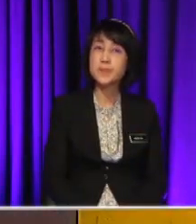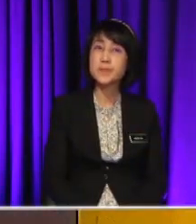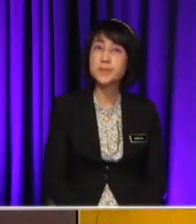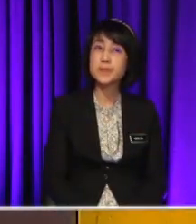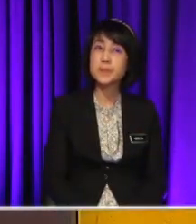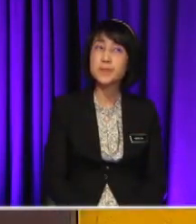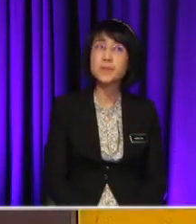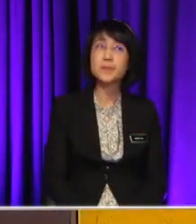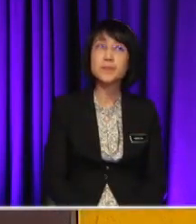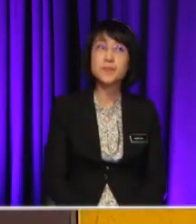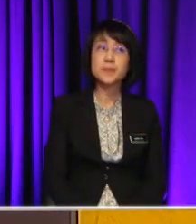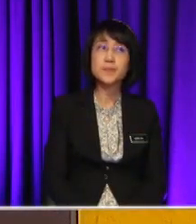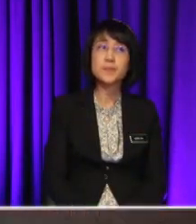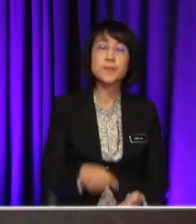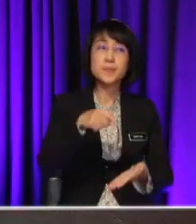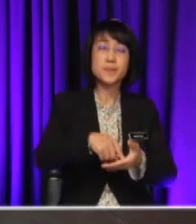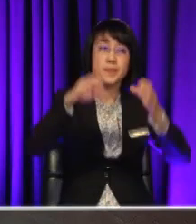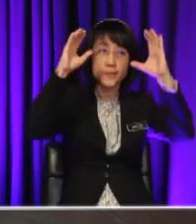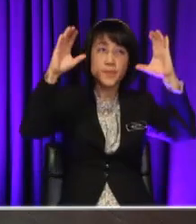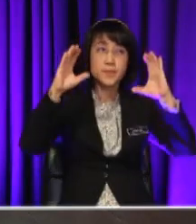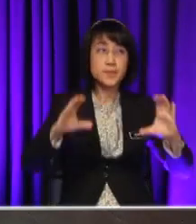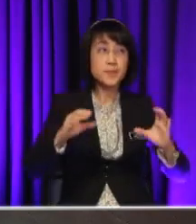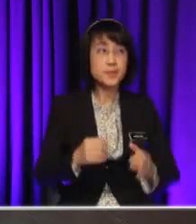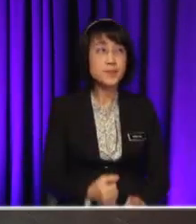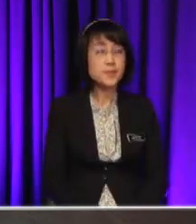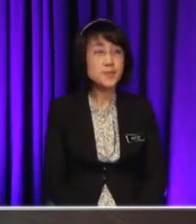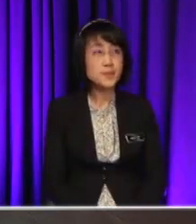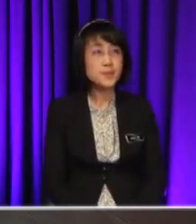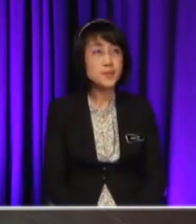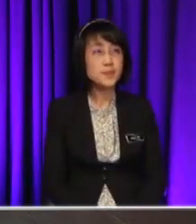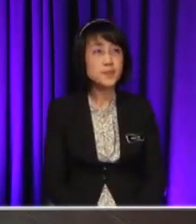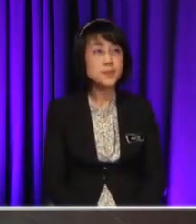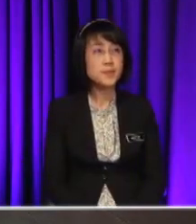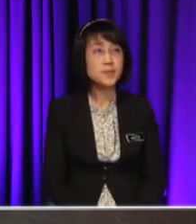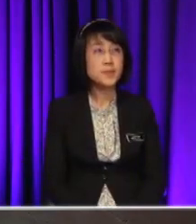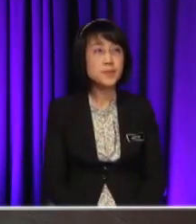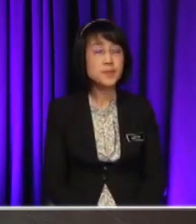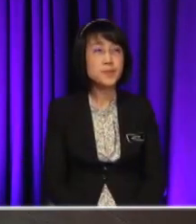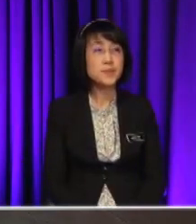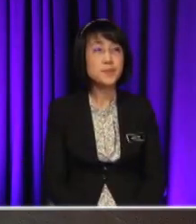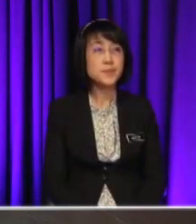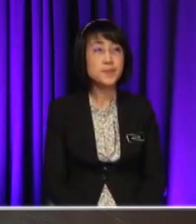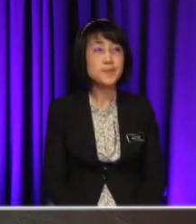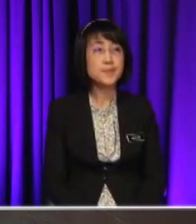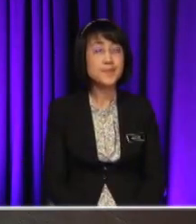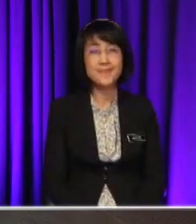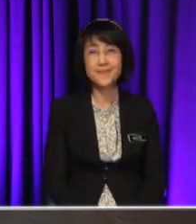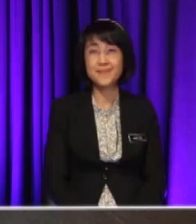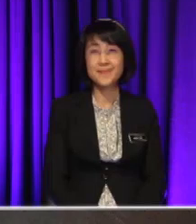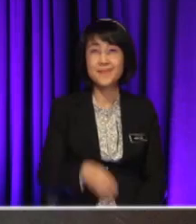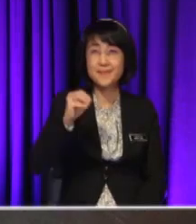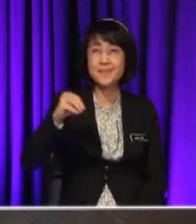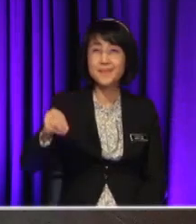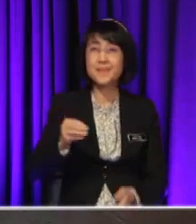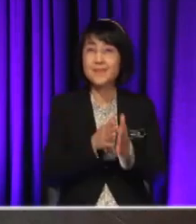ini caranya Oke kawan-kawan saya tadi masa cekgu memberi penerangan La Liga dan mereka menulis